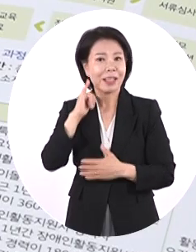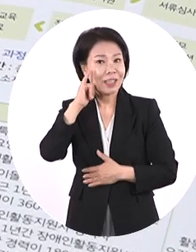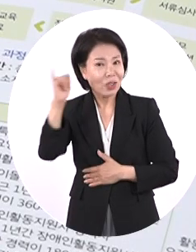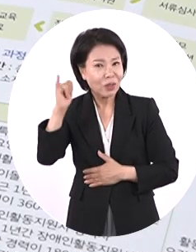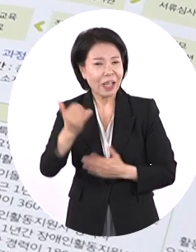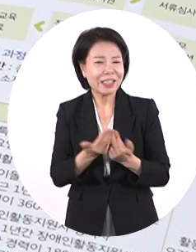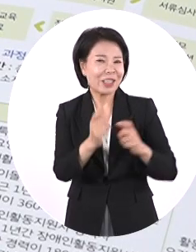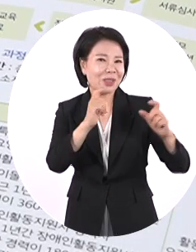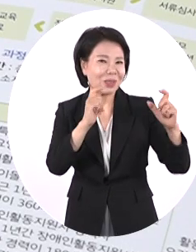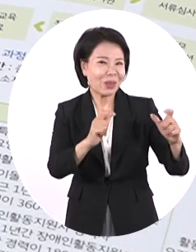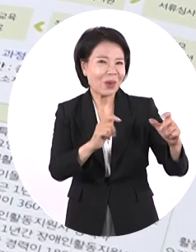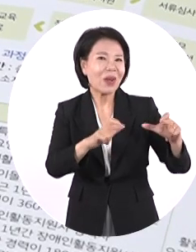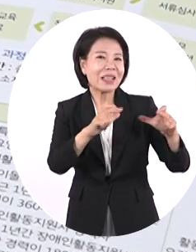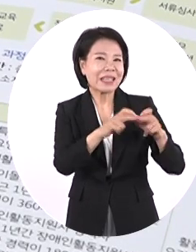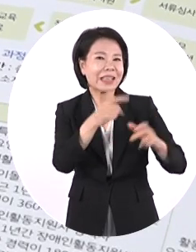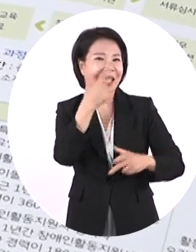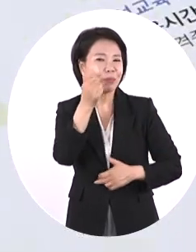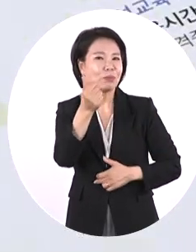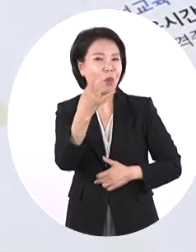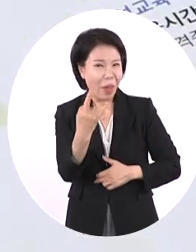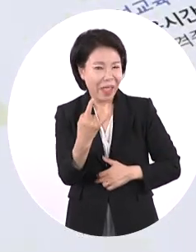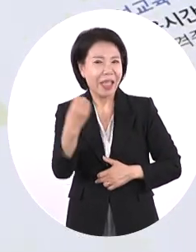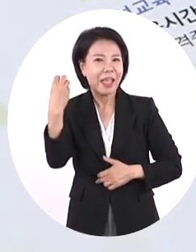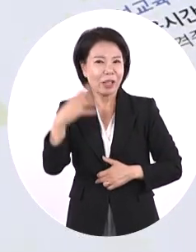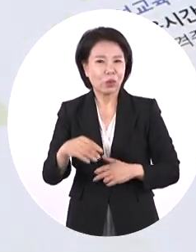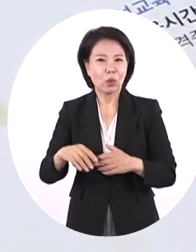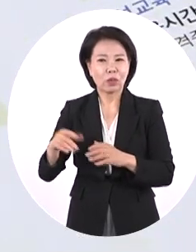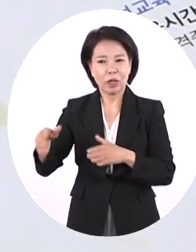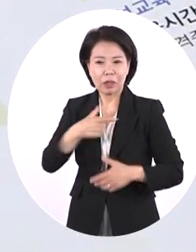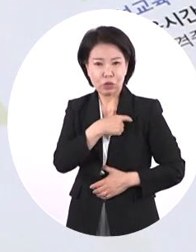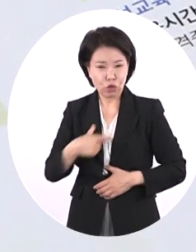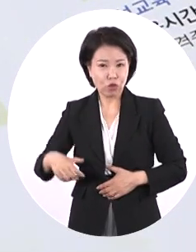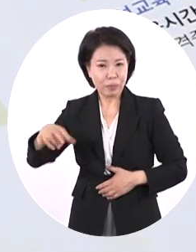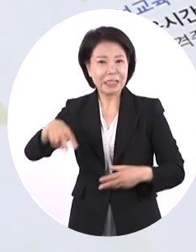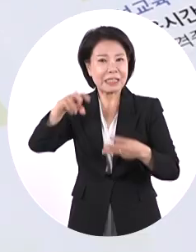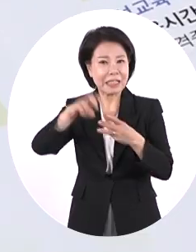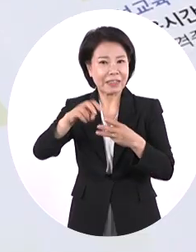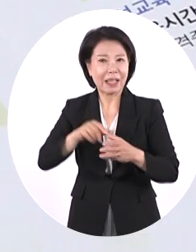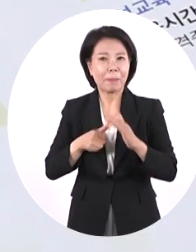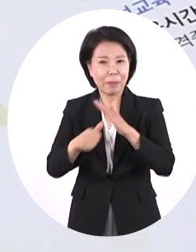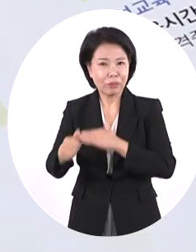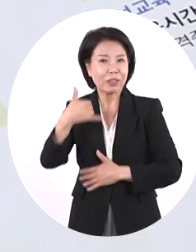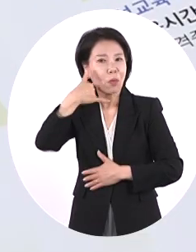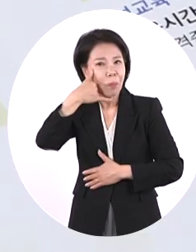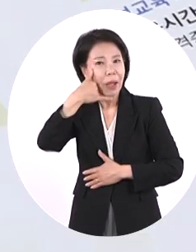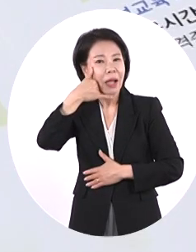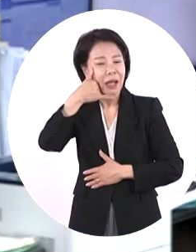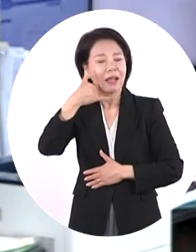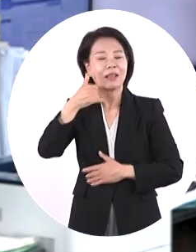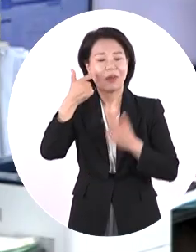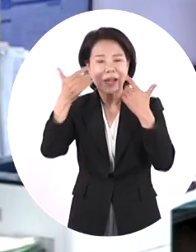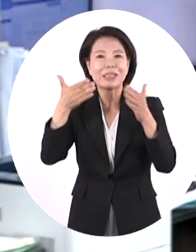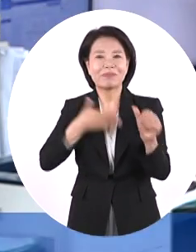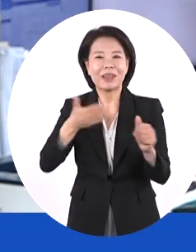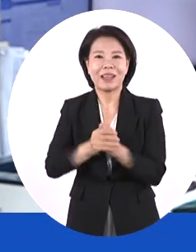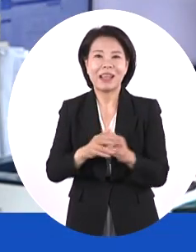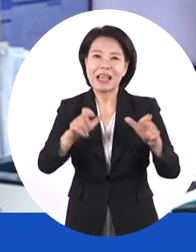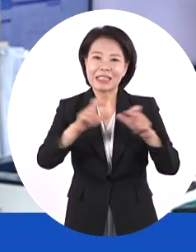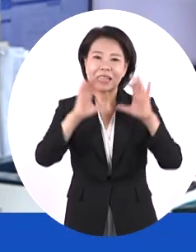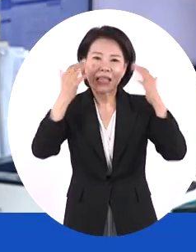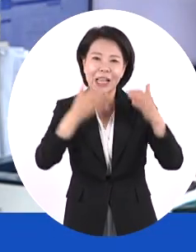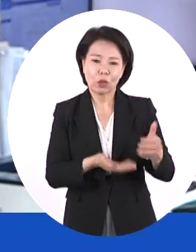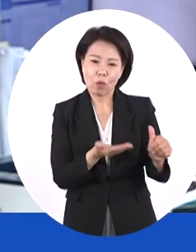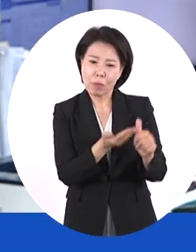문의는 제주특별자치도 장애인 부모회 또는 해당 주민센터에서 가능합니다. 장애아